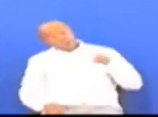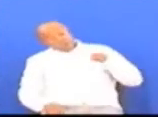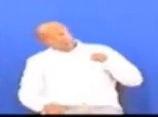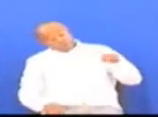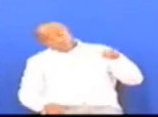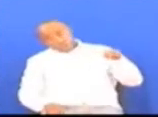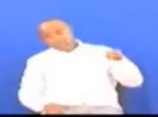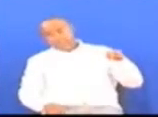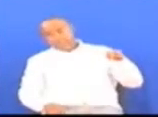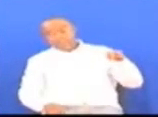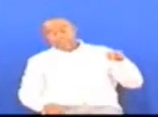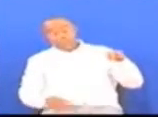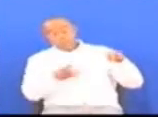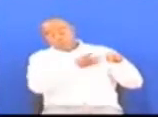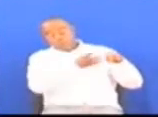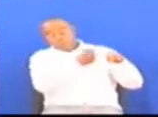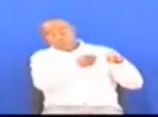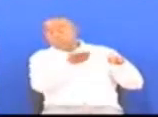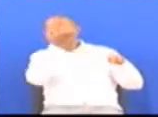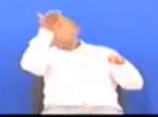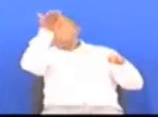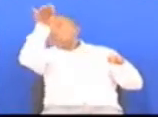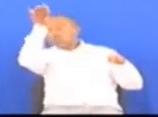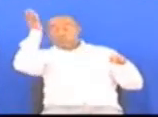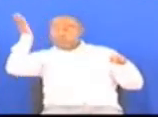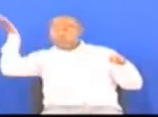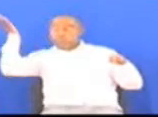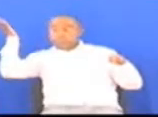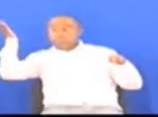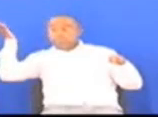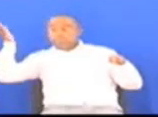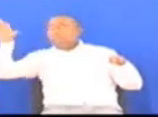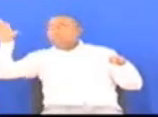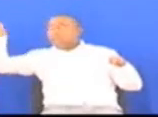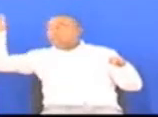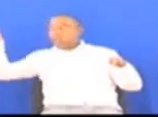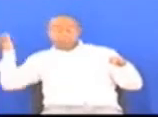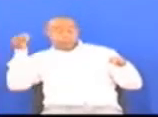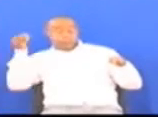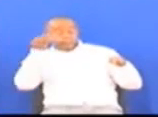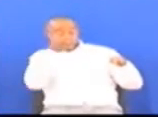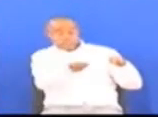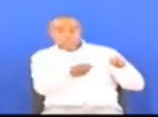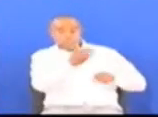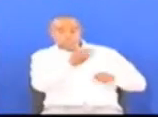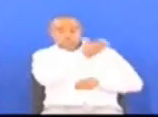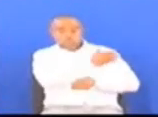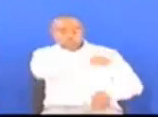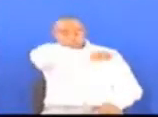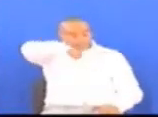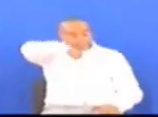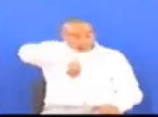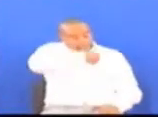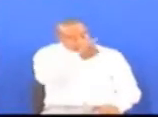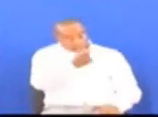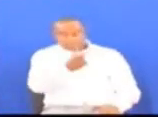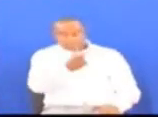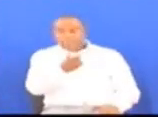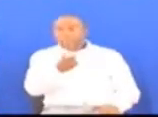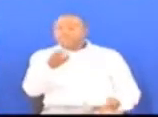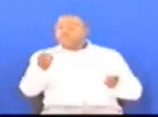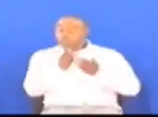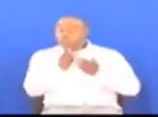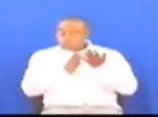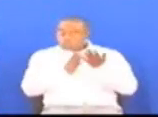najua aliyokuleta kutuhudumia sisi ambaye ni Dr. John Pombe Joseph